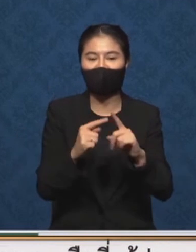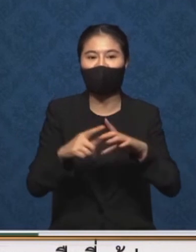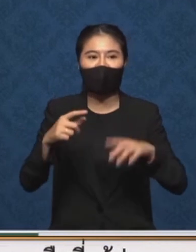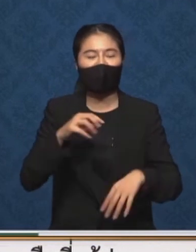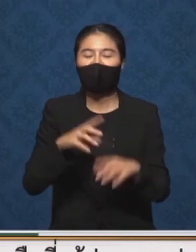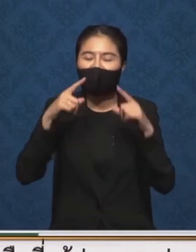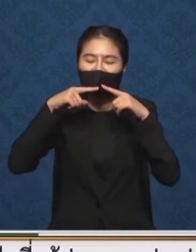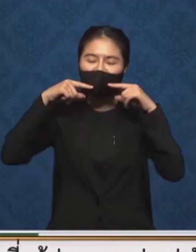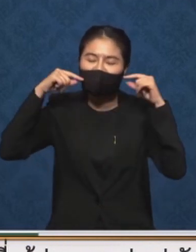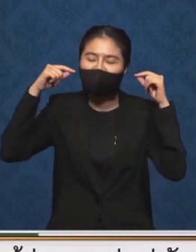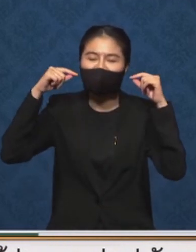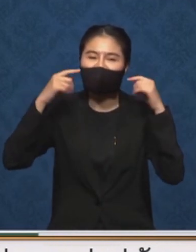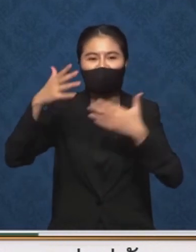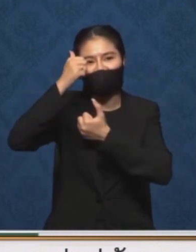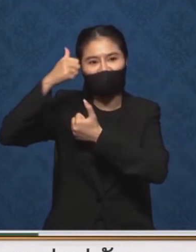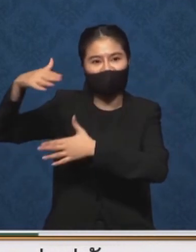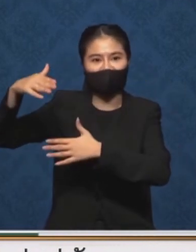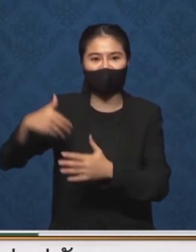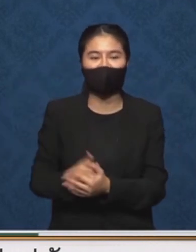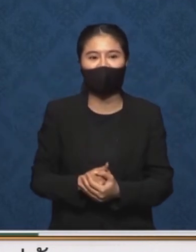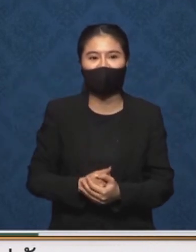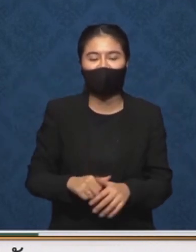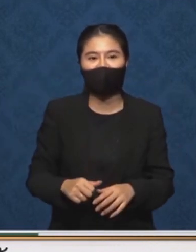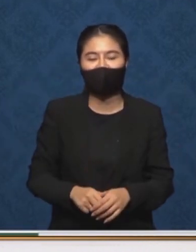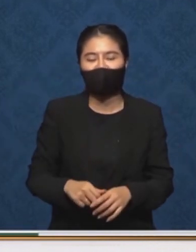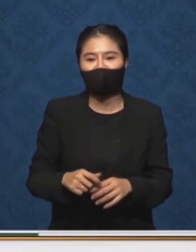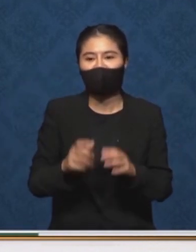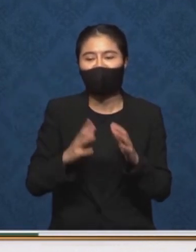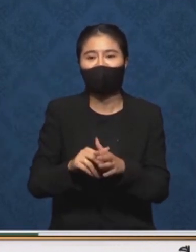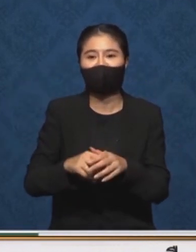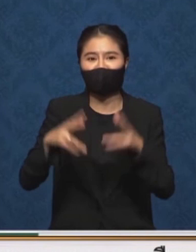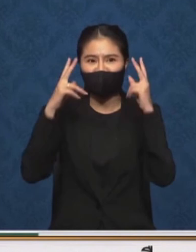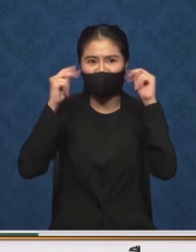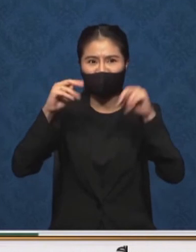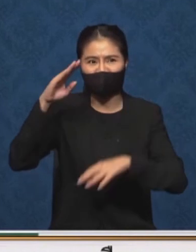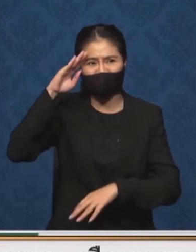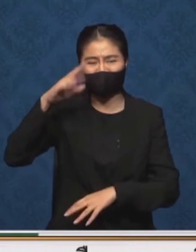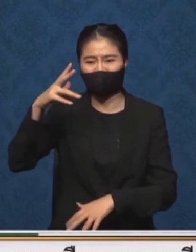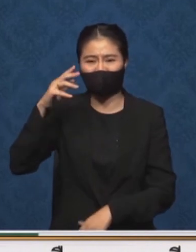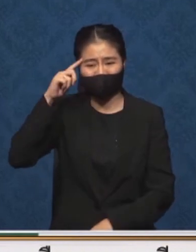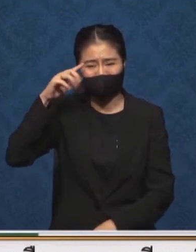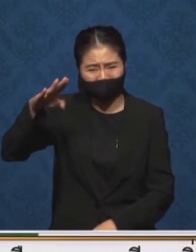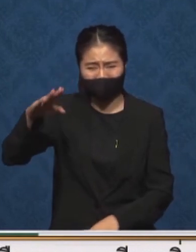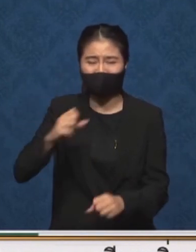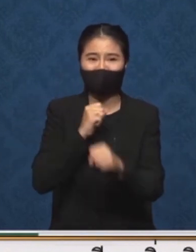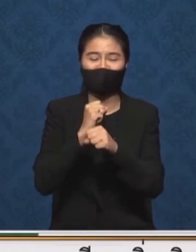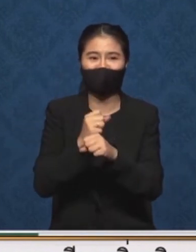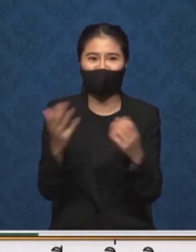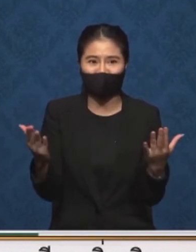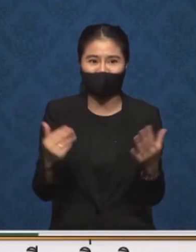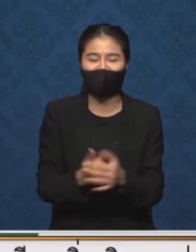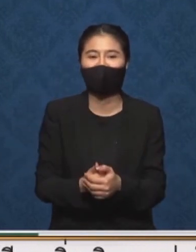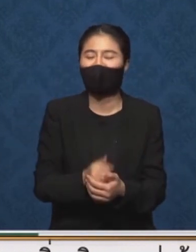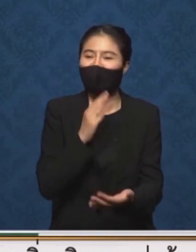ผมบอกว่า ถ้าไม่ผิด ต้บอก เราได้พวกนำเป็คนบ้าแล้นี่เราจะไปทำไงเราจะทำยัไ เราหยุดไม่